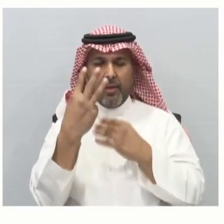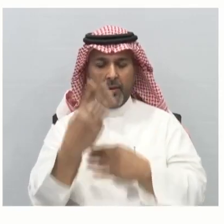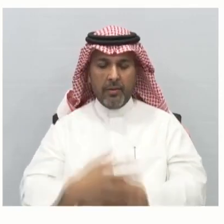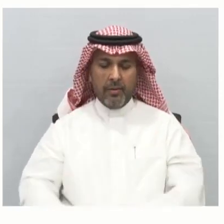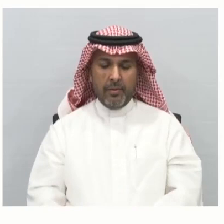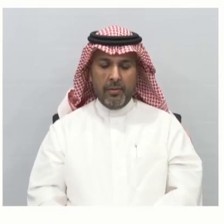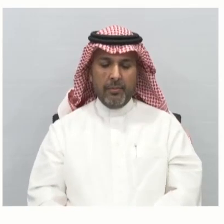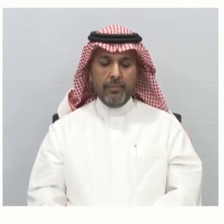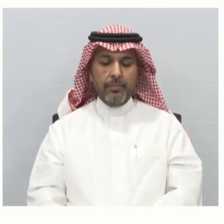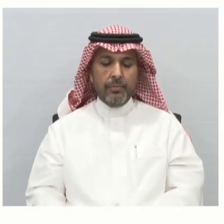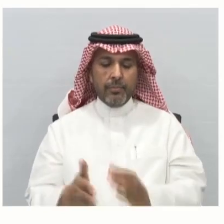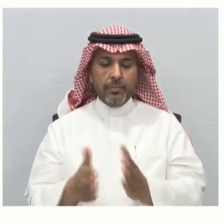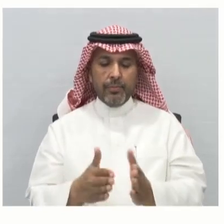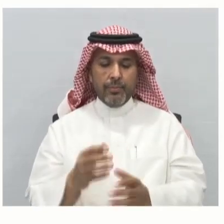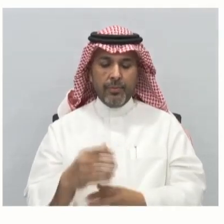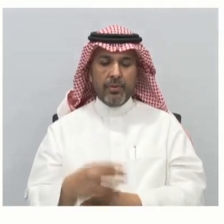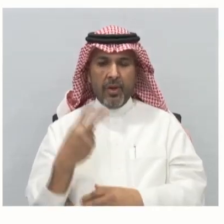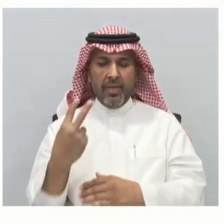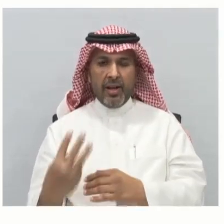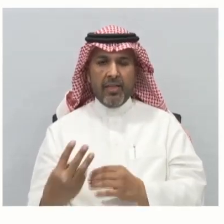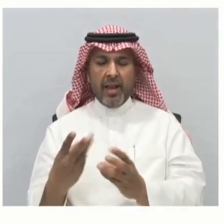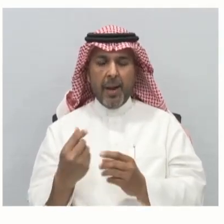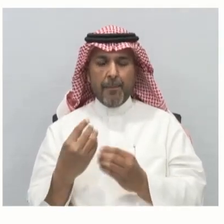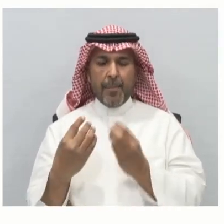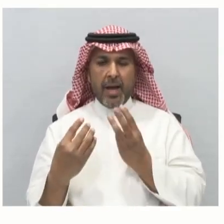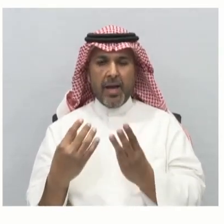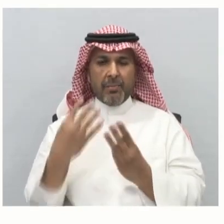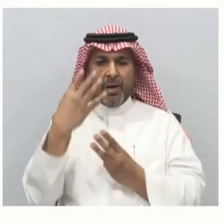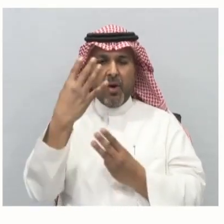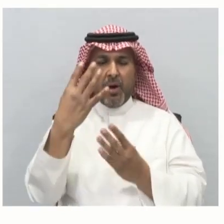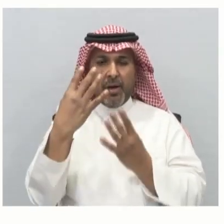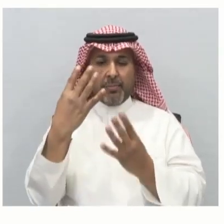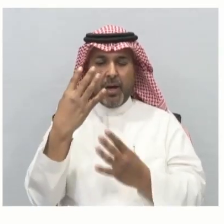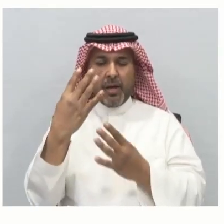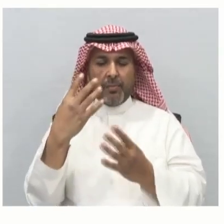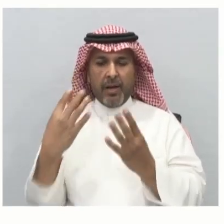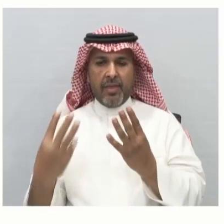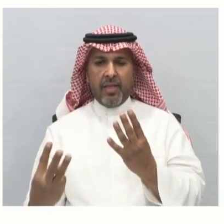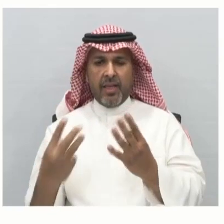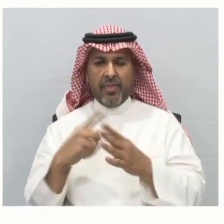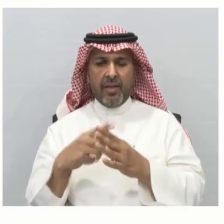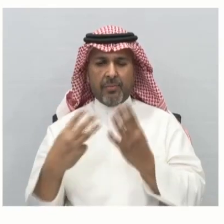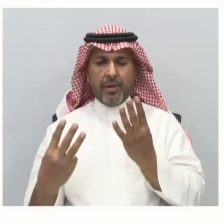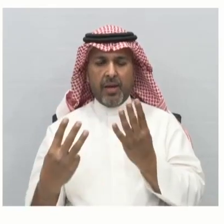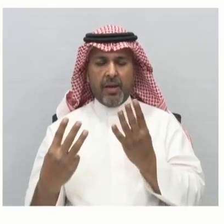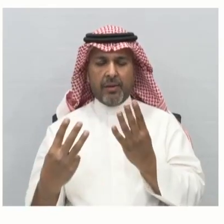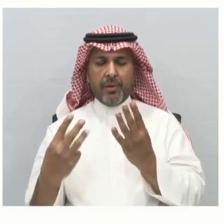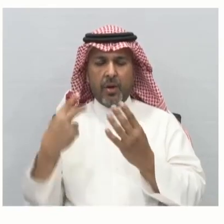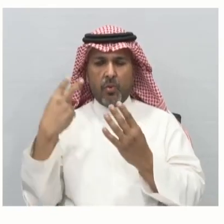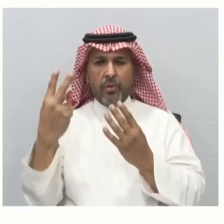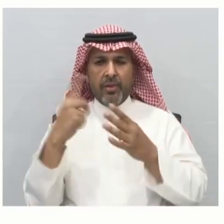مكافئ اخذنا الثلثين اجيب لك سور مكافئه اضرب فيك اضر في اربعه حتى يصبح